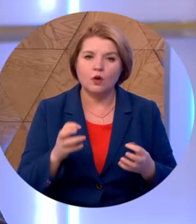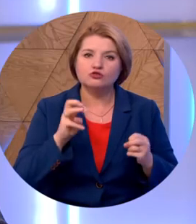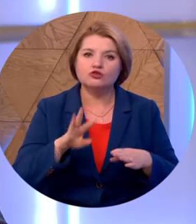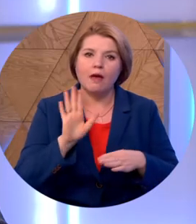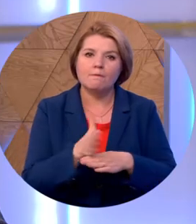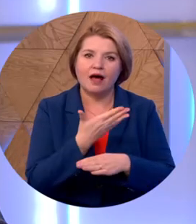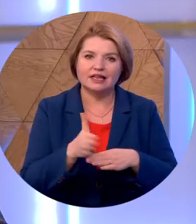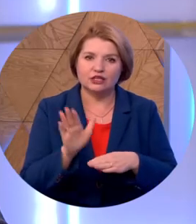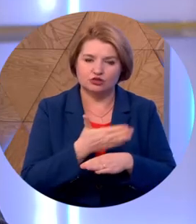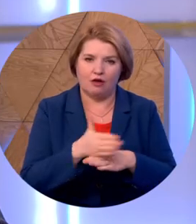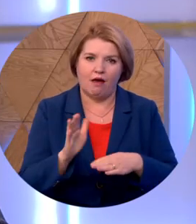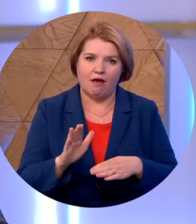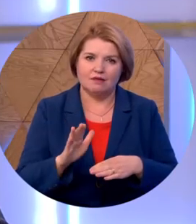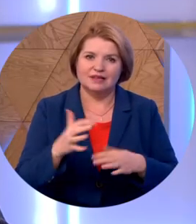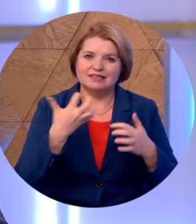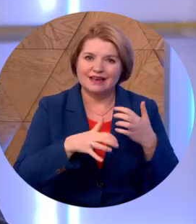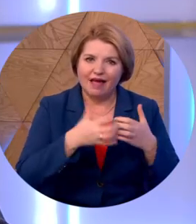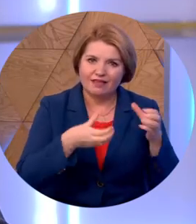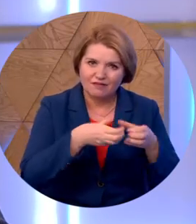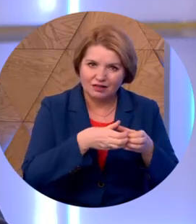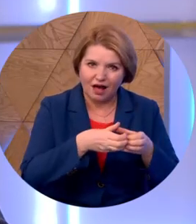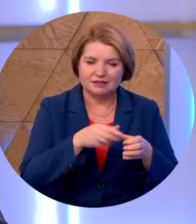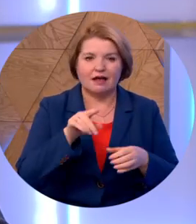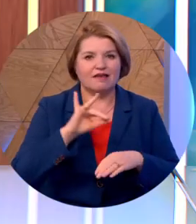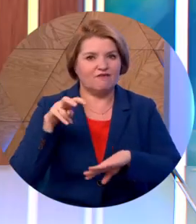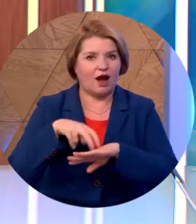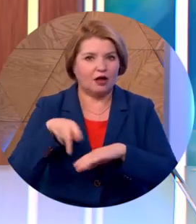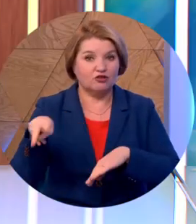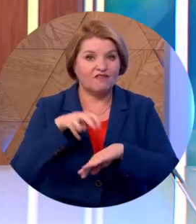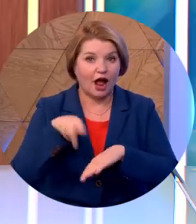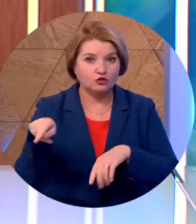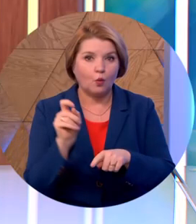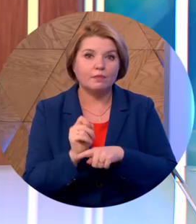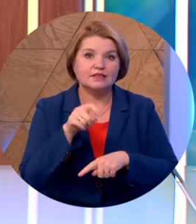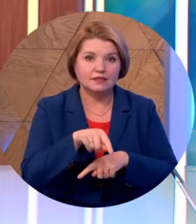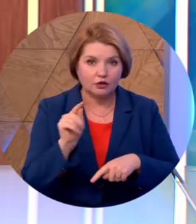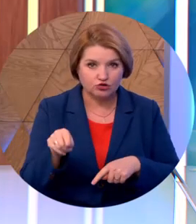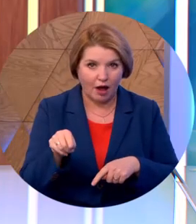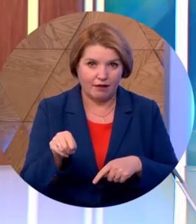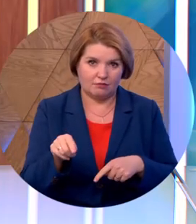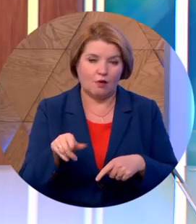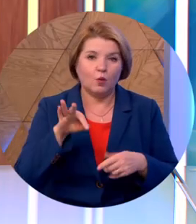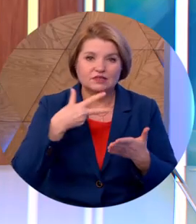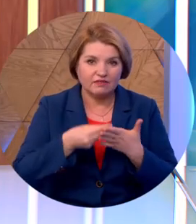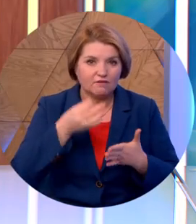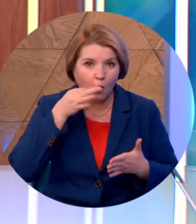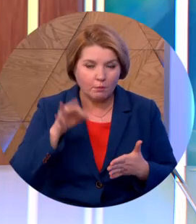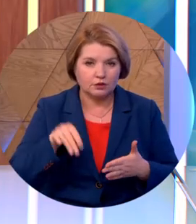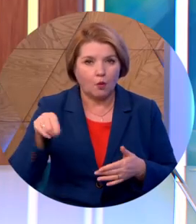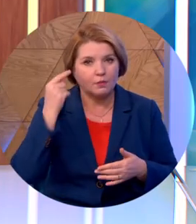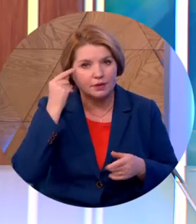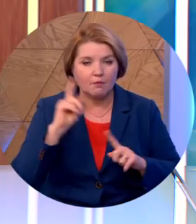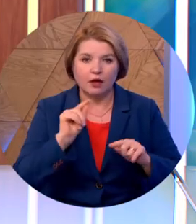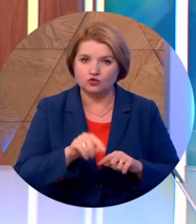высшего медицинского персонала в том что врач назначает процедуры в зависимости от своего клинического опыта и он понимает что этому